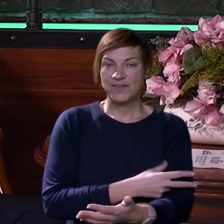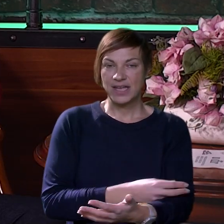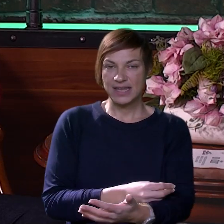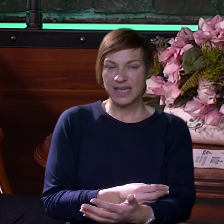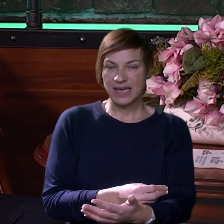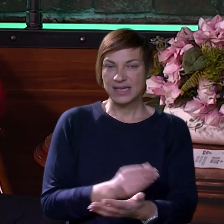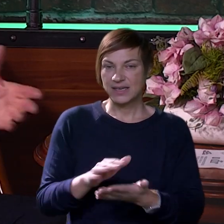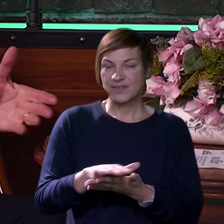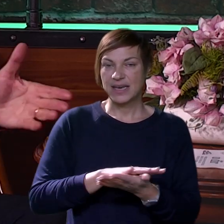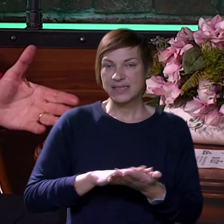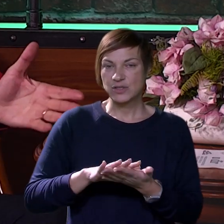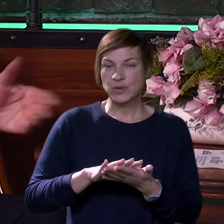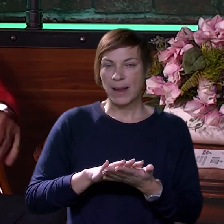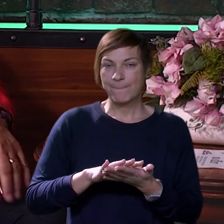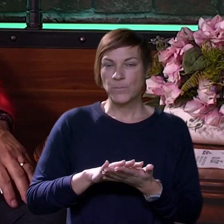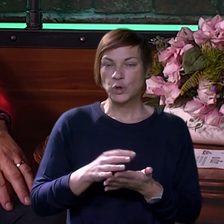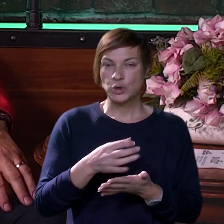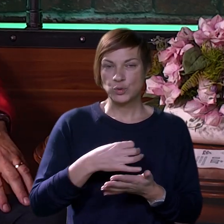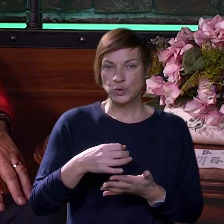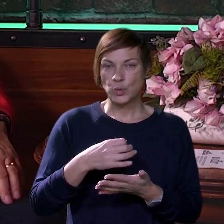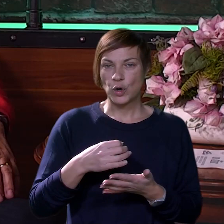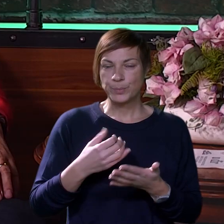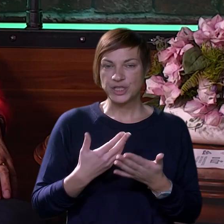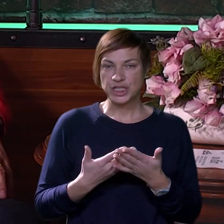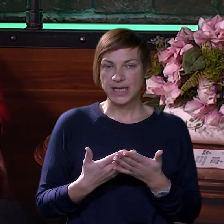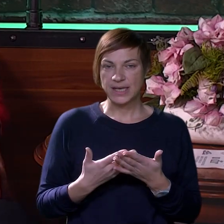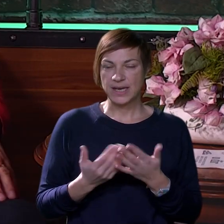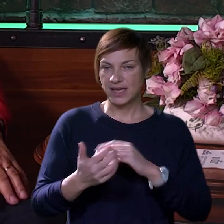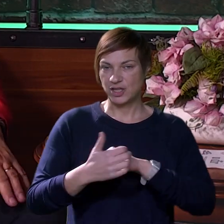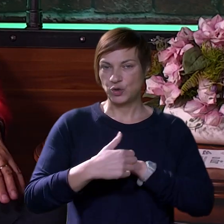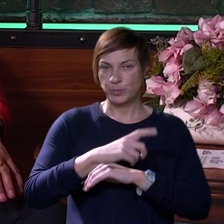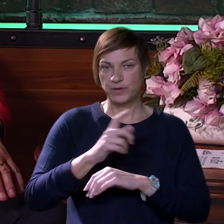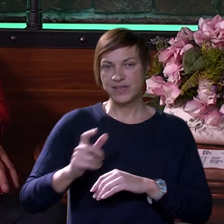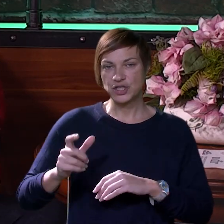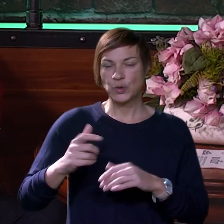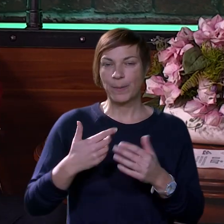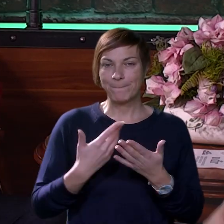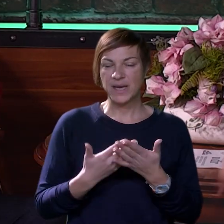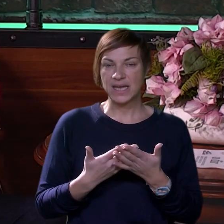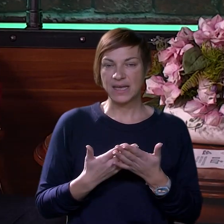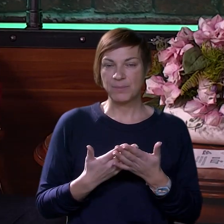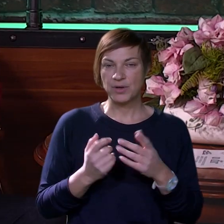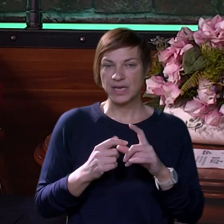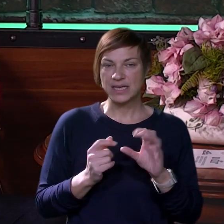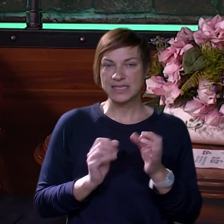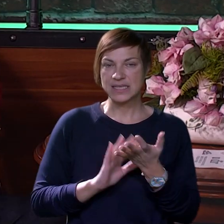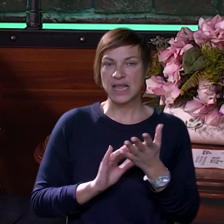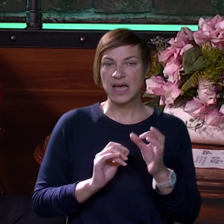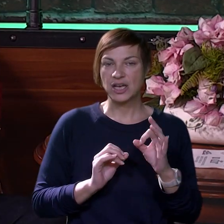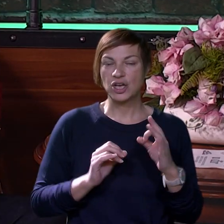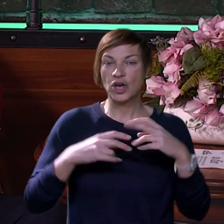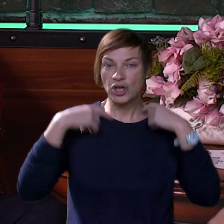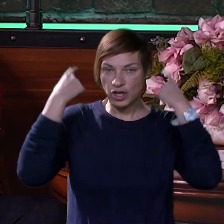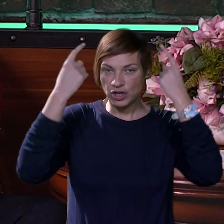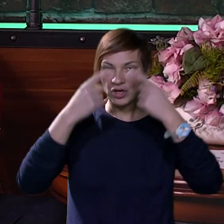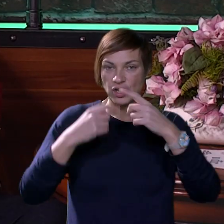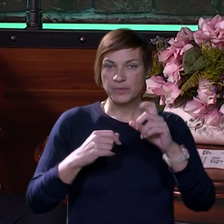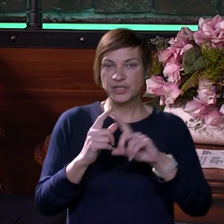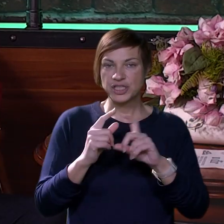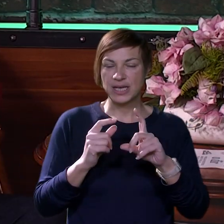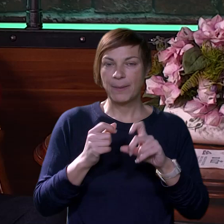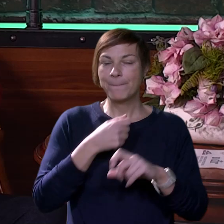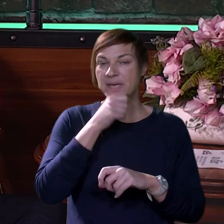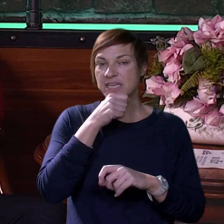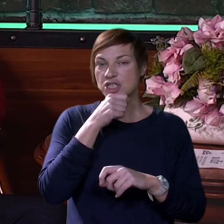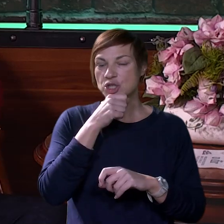krvi su onda znači na području tih općina Dubrovačkog primorja, to je u Slanome, Konavala, Čilip i